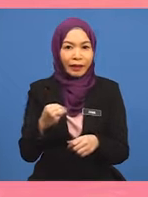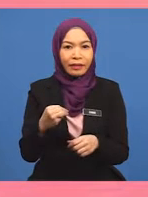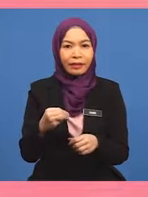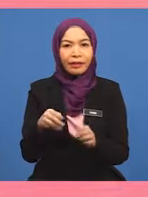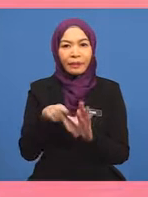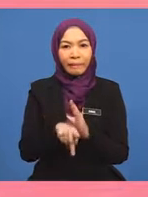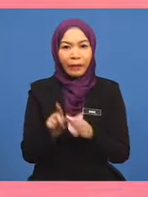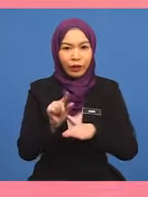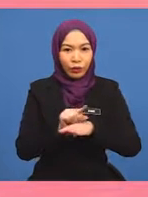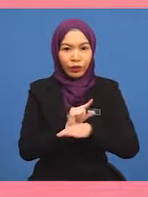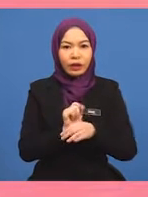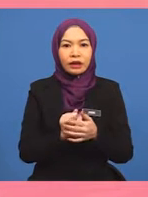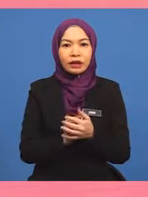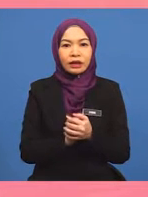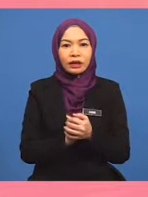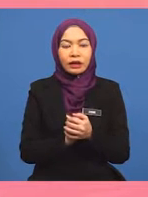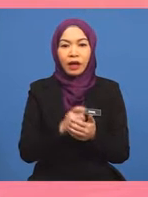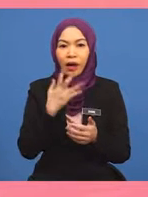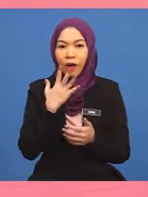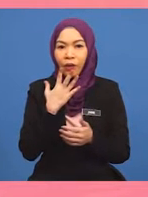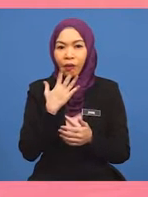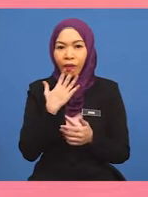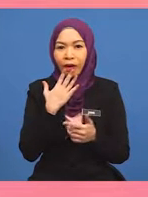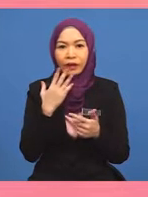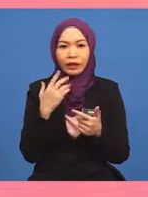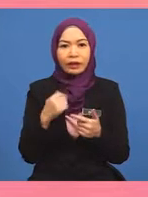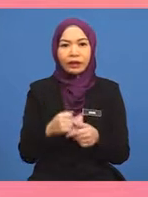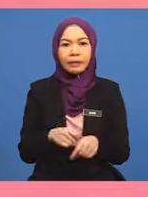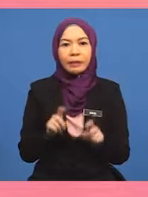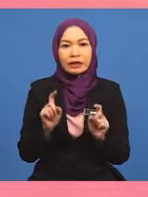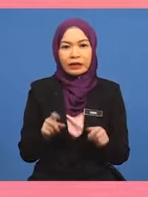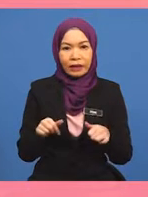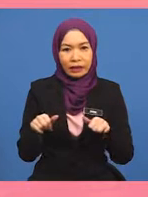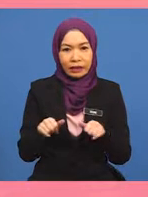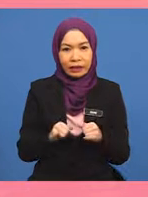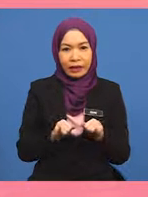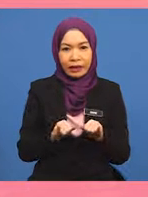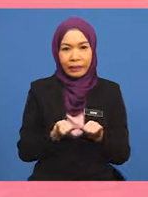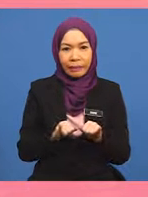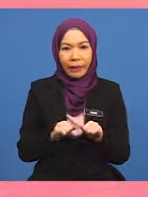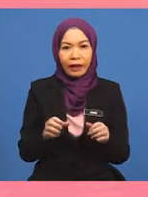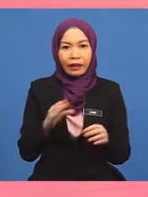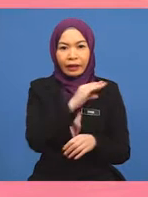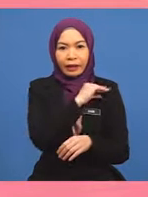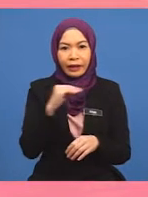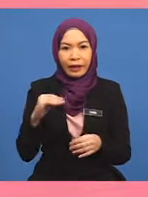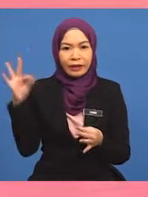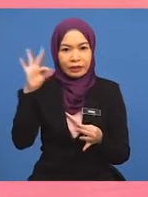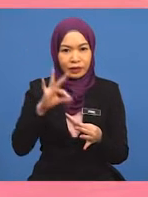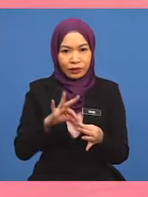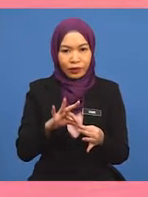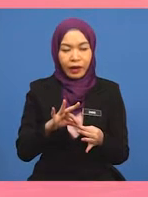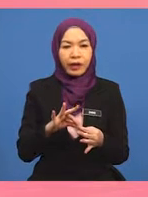Yang kedua, warna seimbang dan sesuai. Yang ketiga,